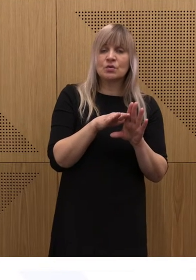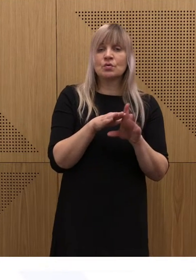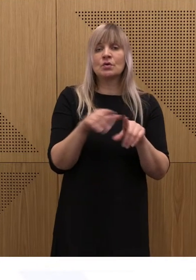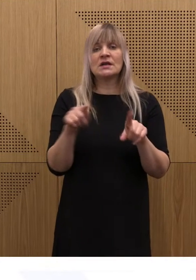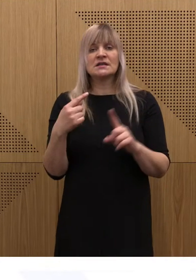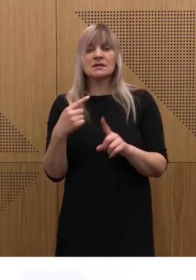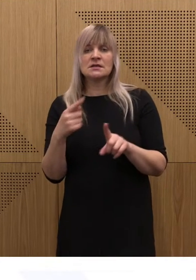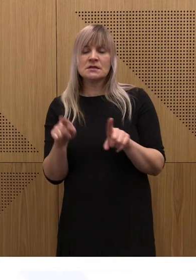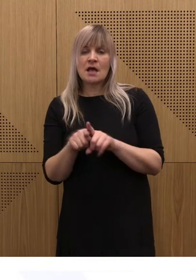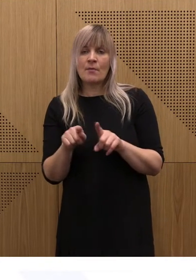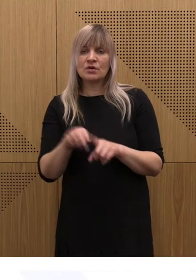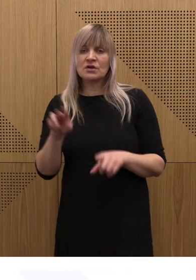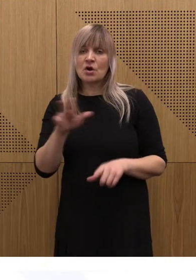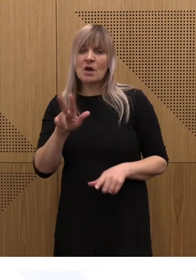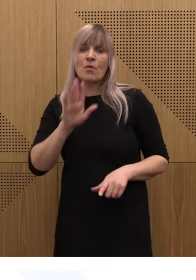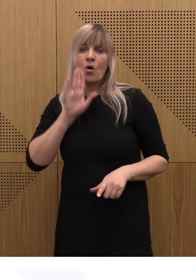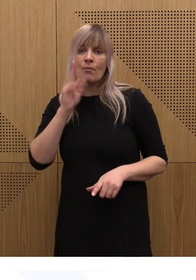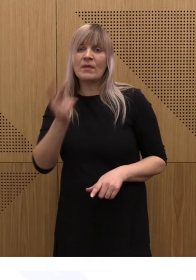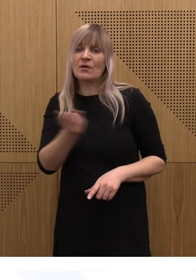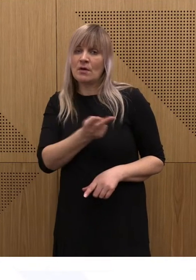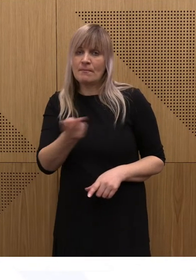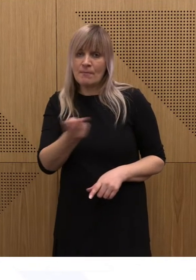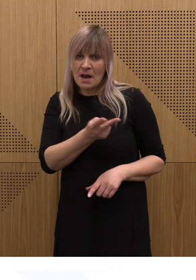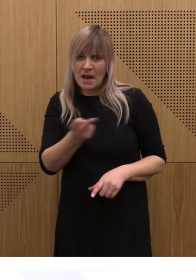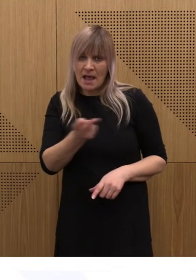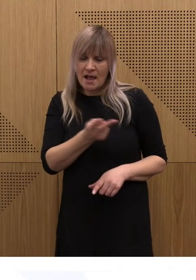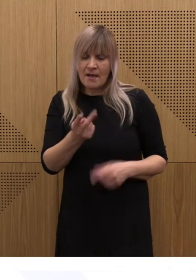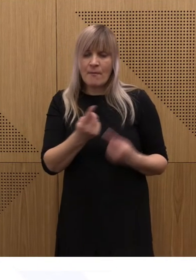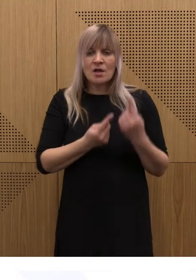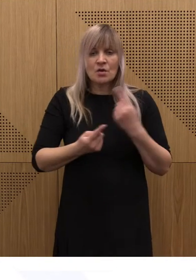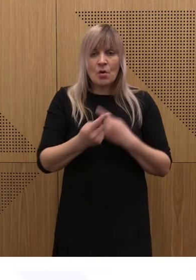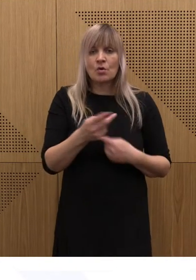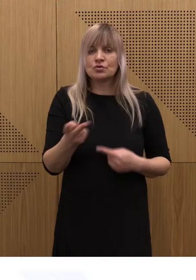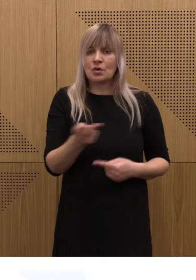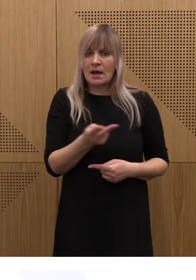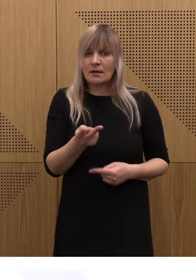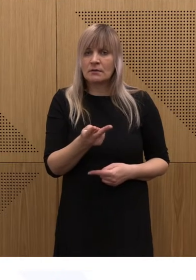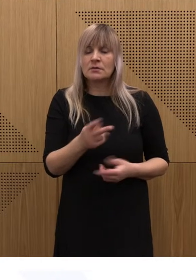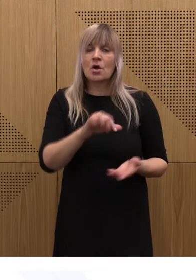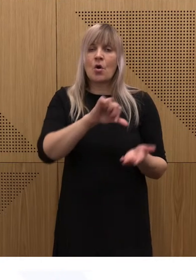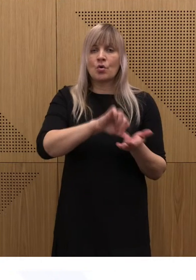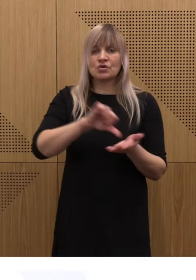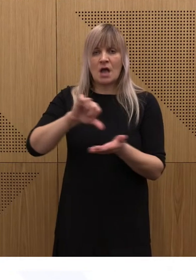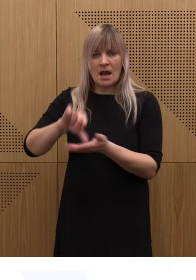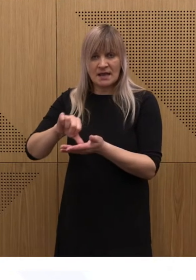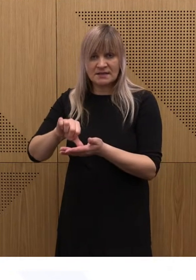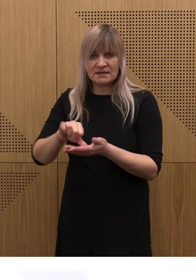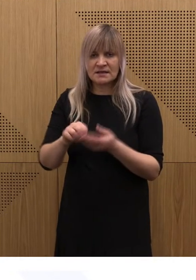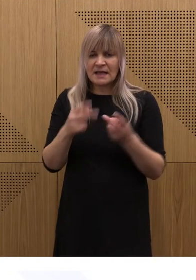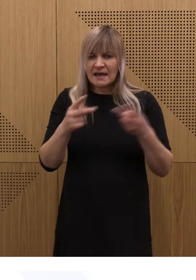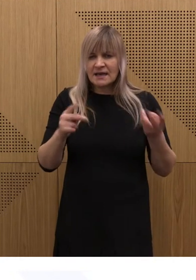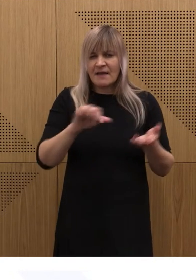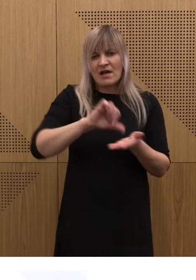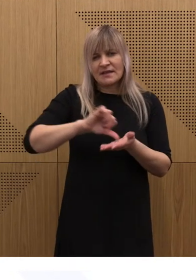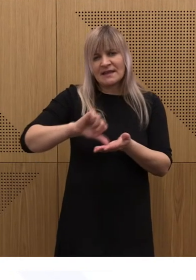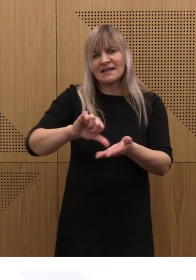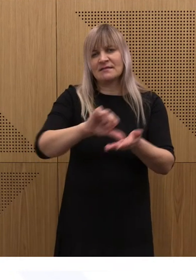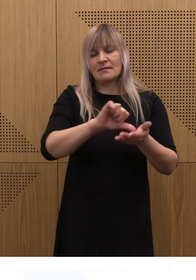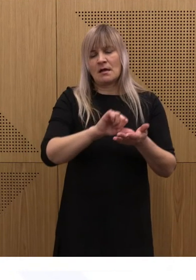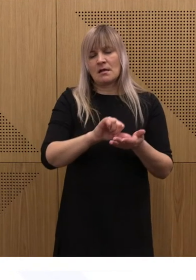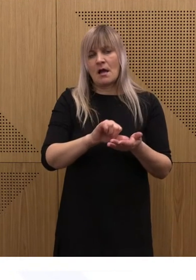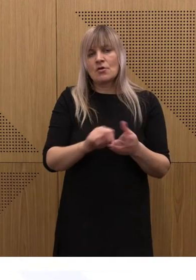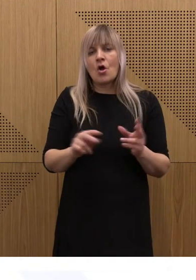kui ka kolmapäeva hommikul , mõlematel koosolekutel siis osales erinevad esindajad ja nad